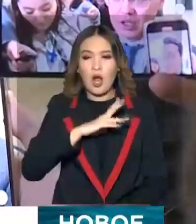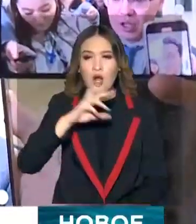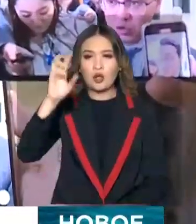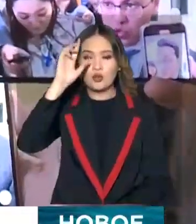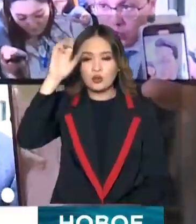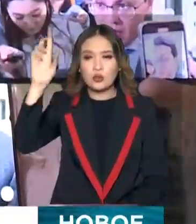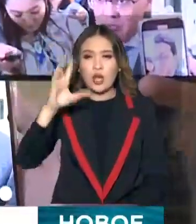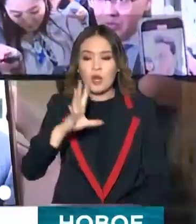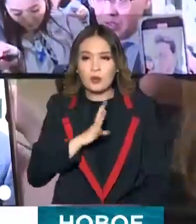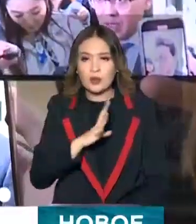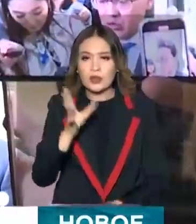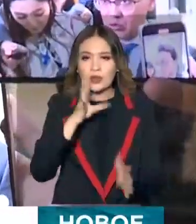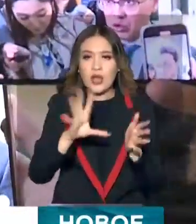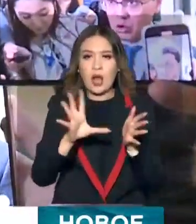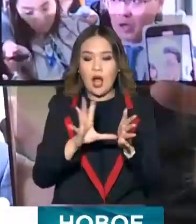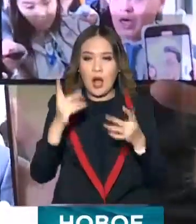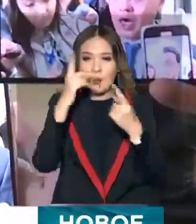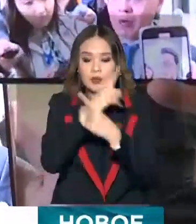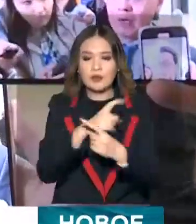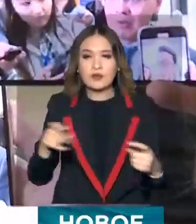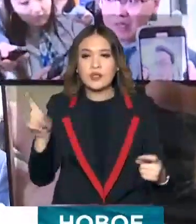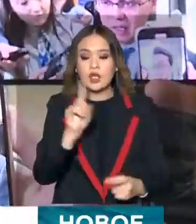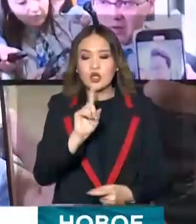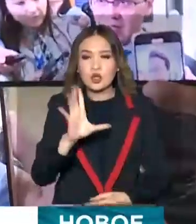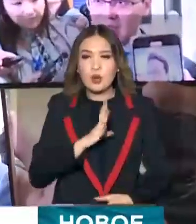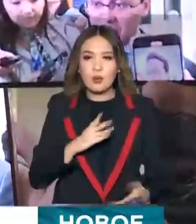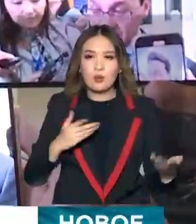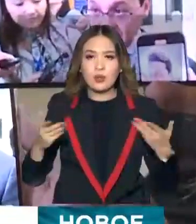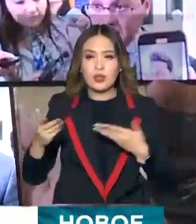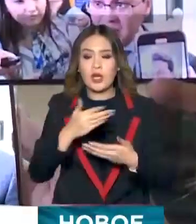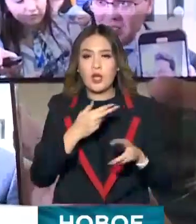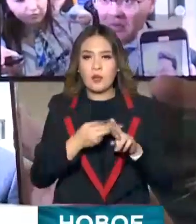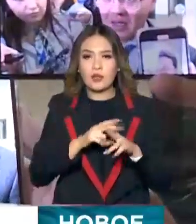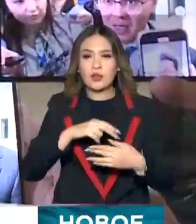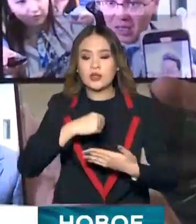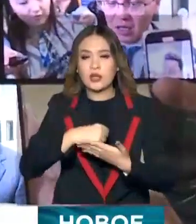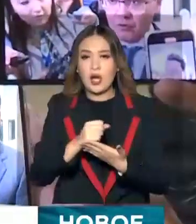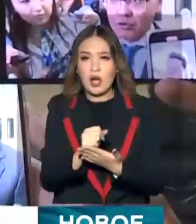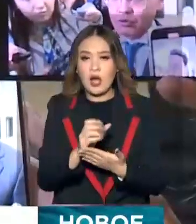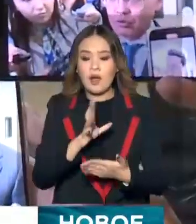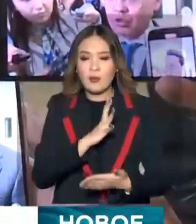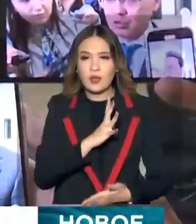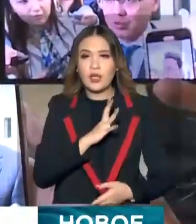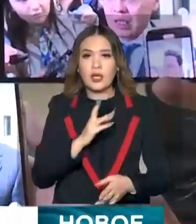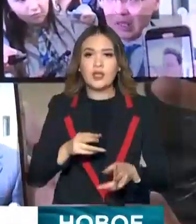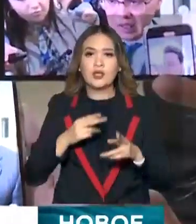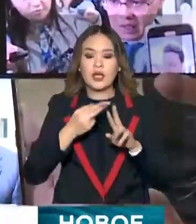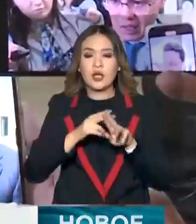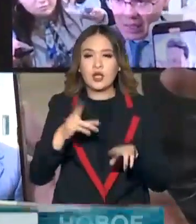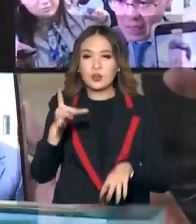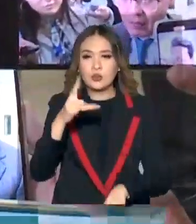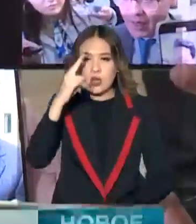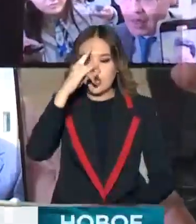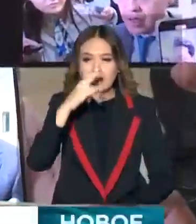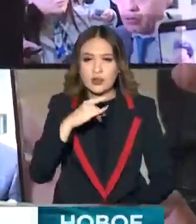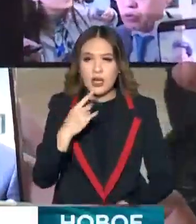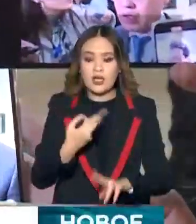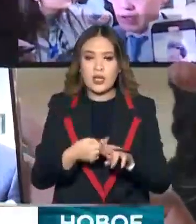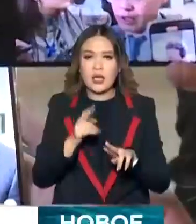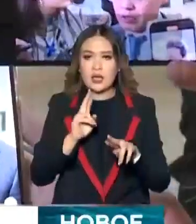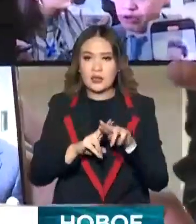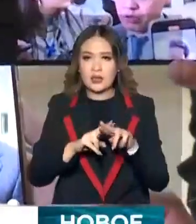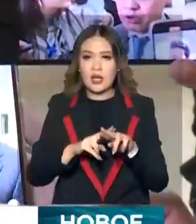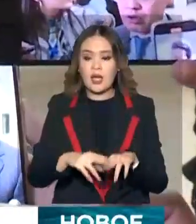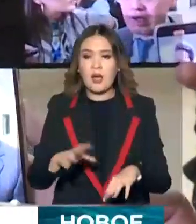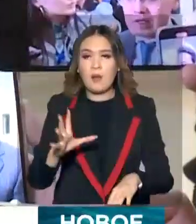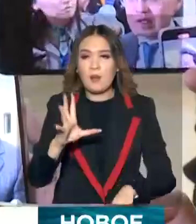государственная техническая служба объявила о том, что были зафиксированы массированные атаки на инфраструктуру Республики Казахстан. Поэтому для